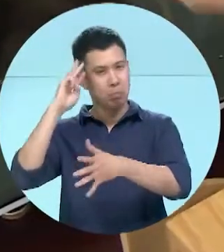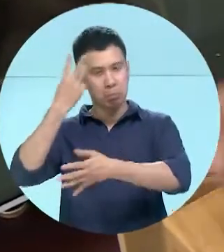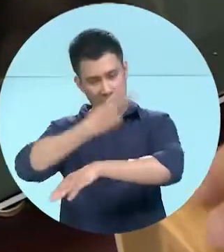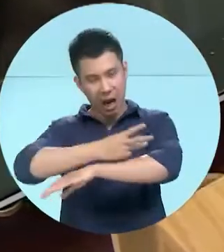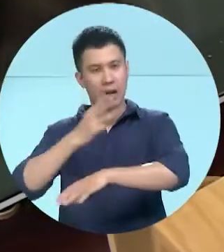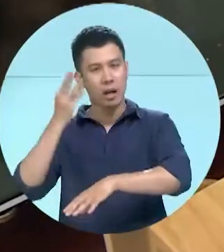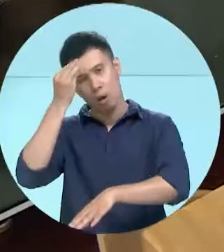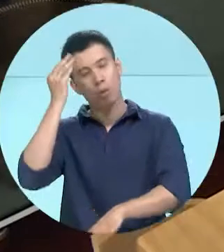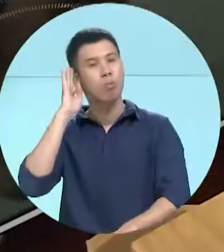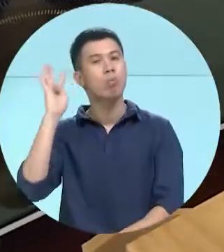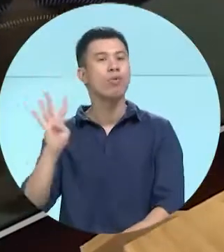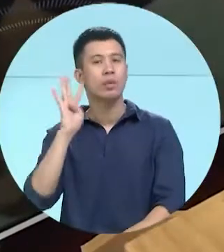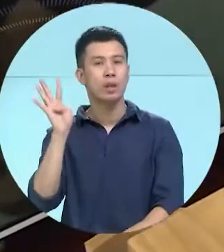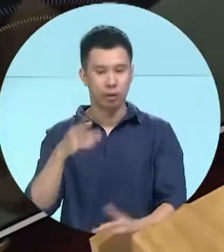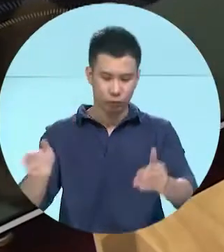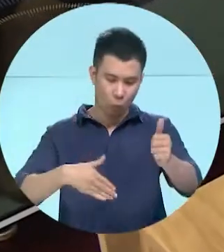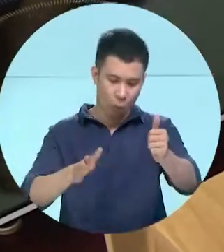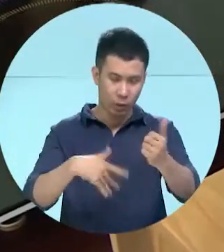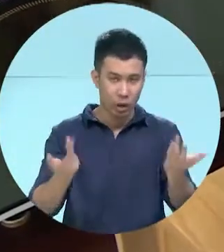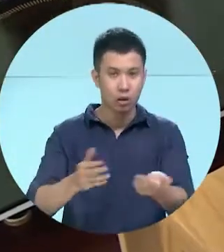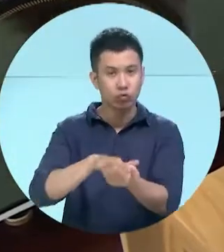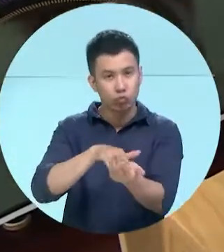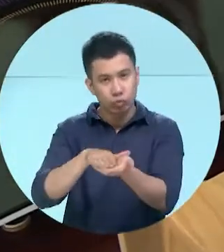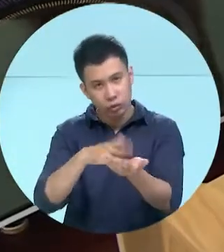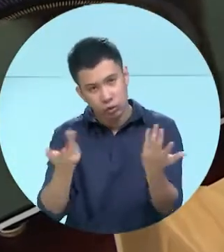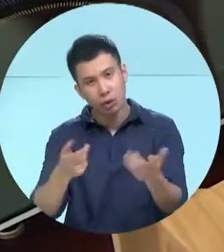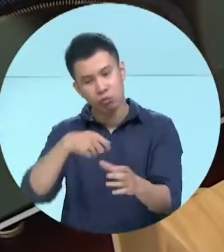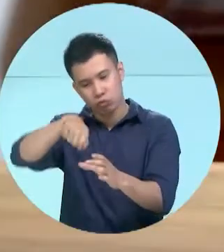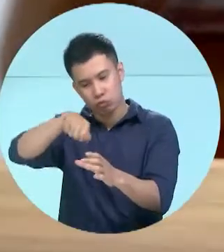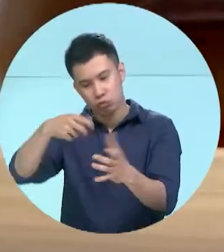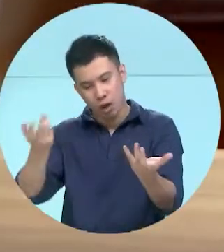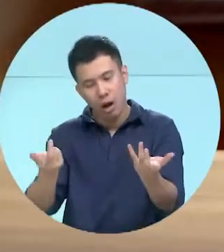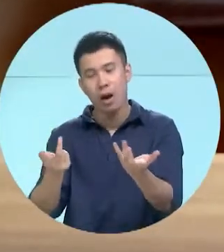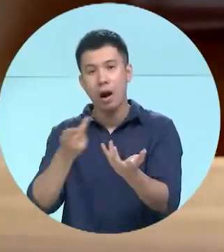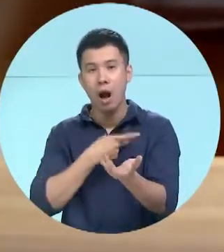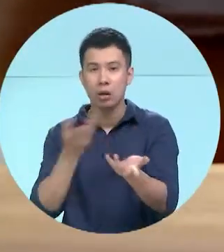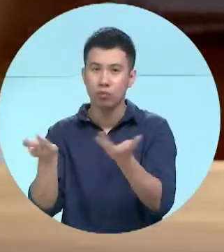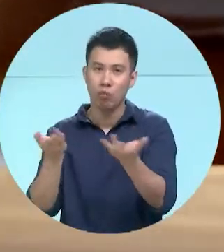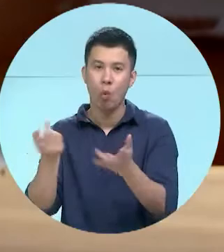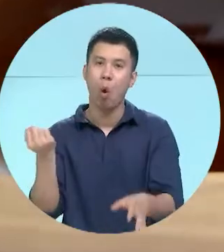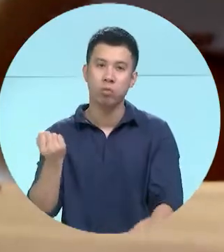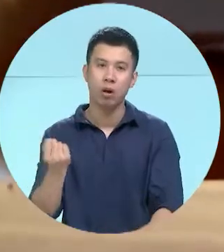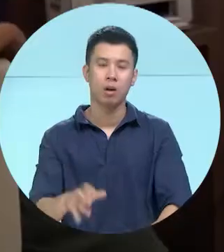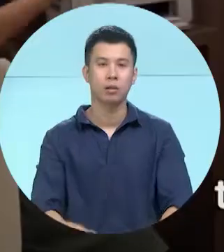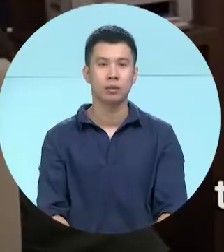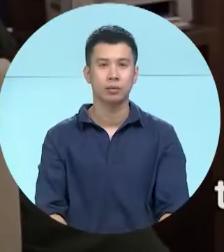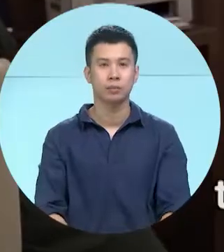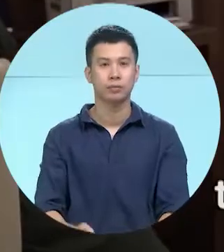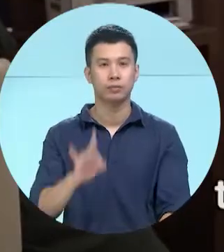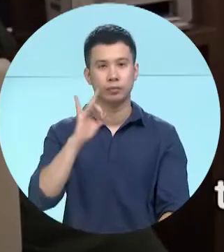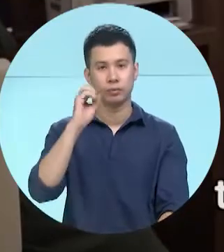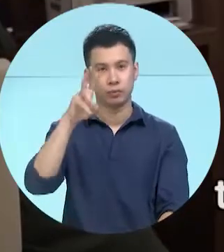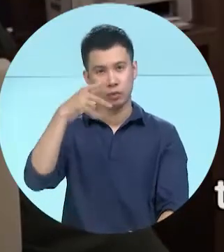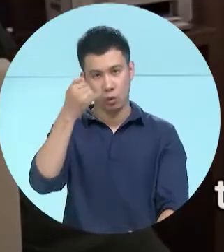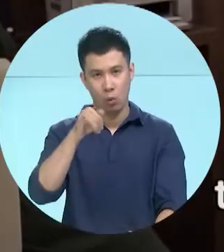công việc của một nhân viên quán cà phê, từ quét dọn, rửa cốc chén tới pha chế và phục vụ khách hàng. Hoàng còn có